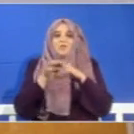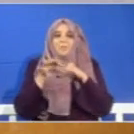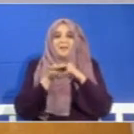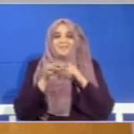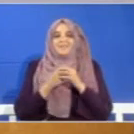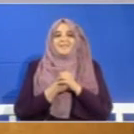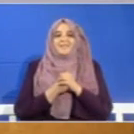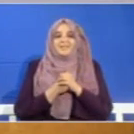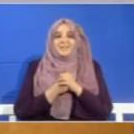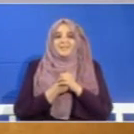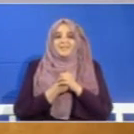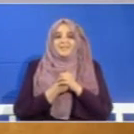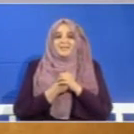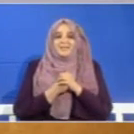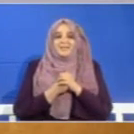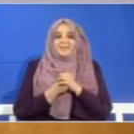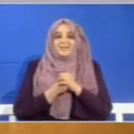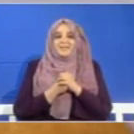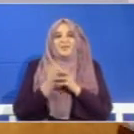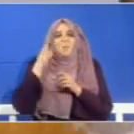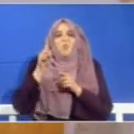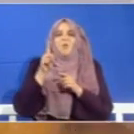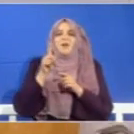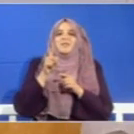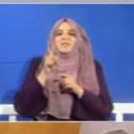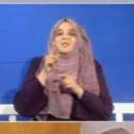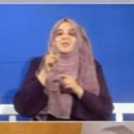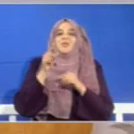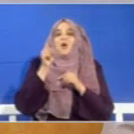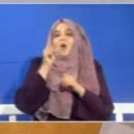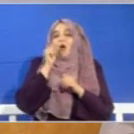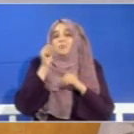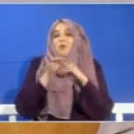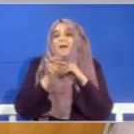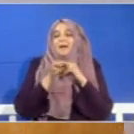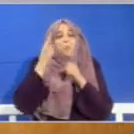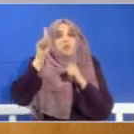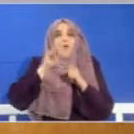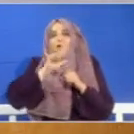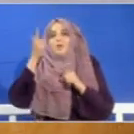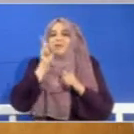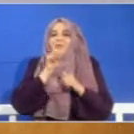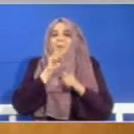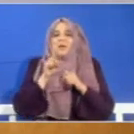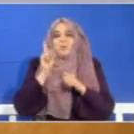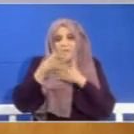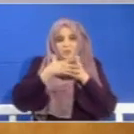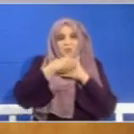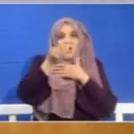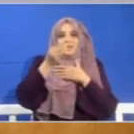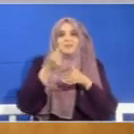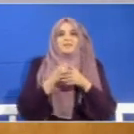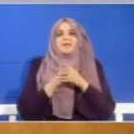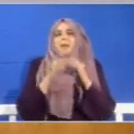ما أوتيت، يعني زوجها ما يزيدش يفكر في غيرها من النساء. صح. خرج من البيت راح للعمل، قبل أن يصل